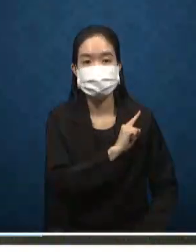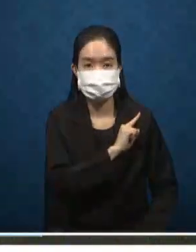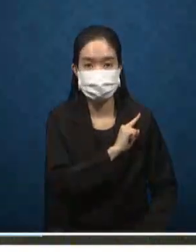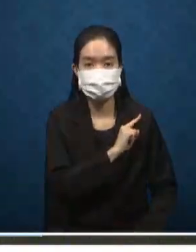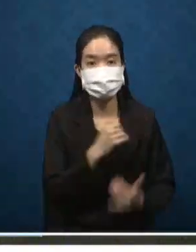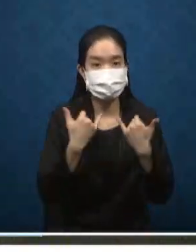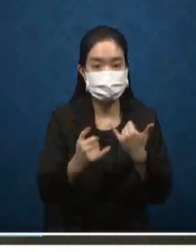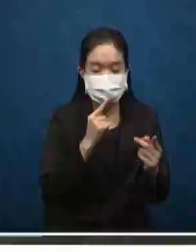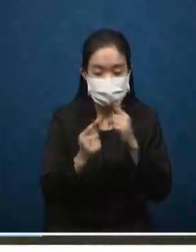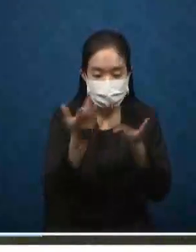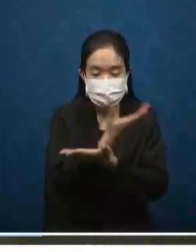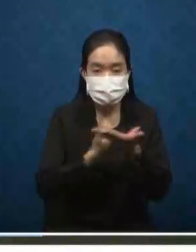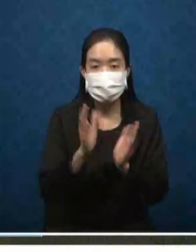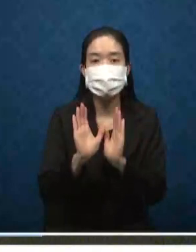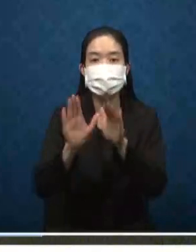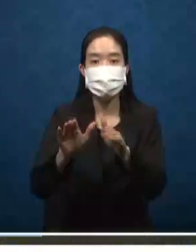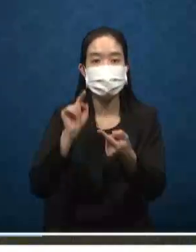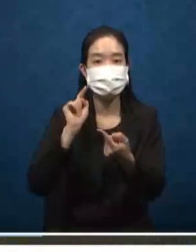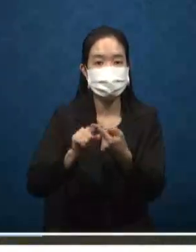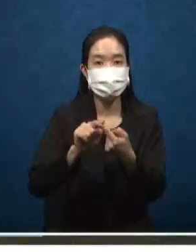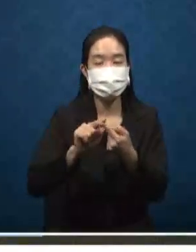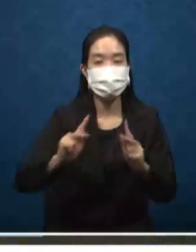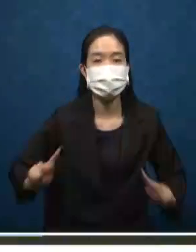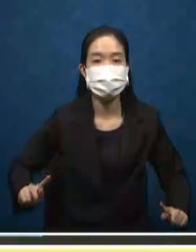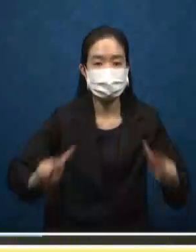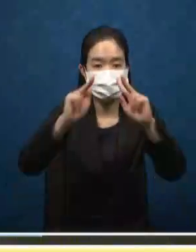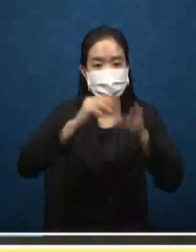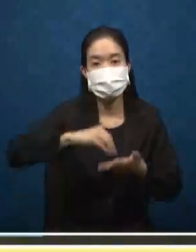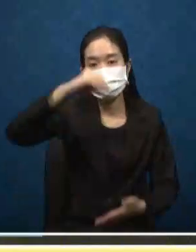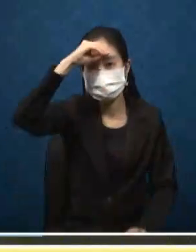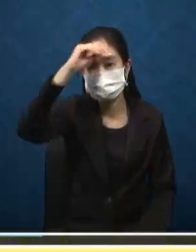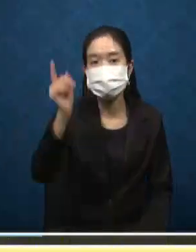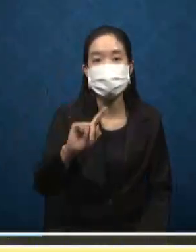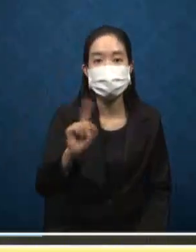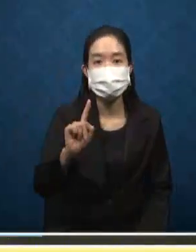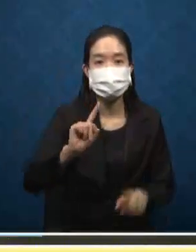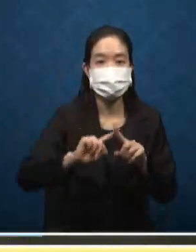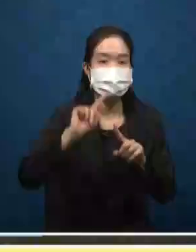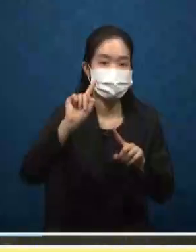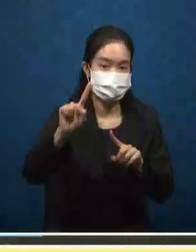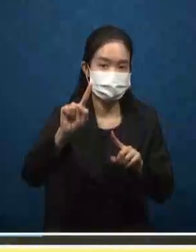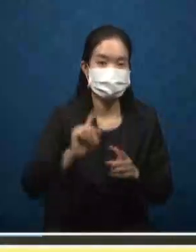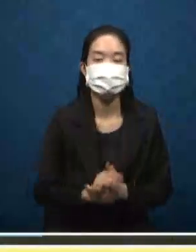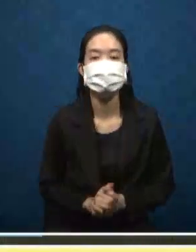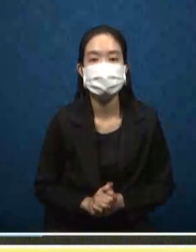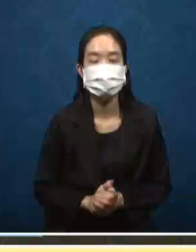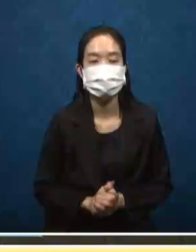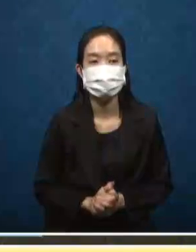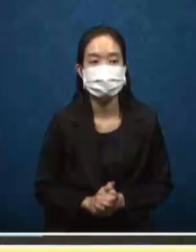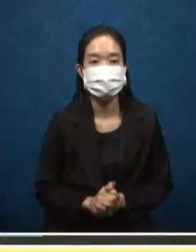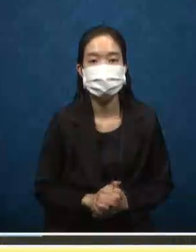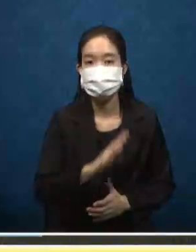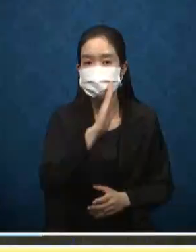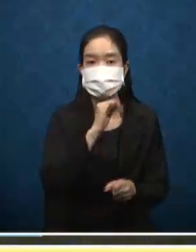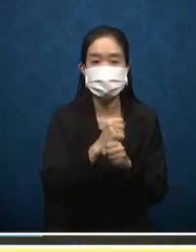เรียนหารือไปยังท่านรัฐมนตรีว่าการกระทรวงศึกษาธิการดังนี้ครับ1ท่านในฐานะที่